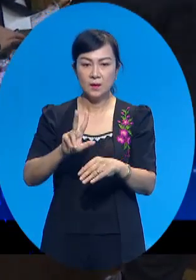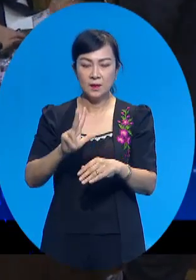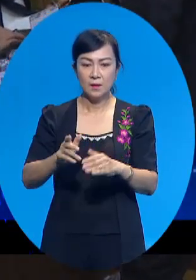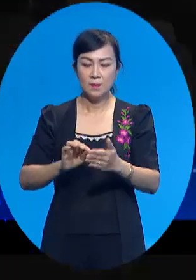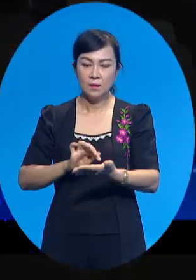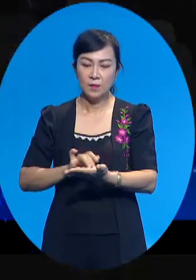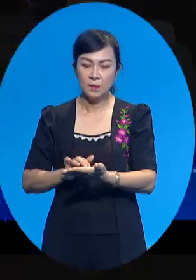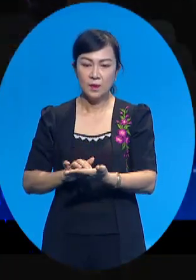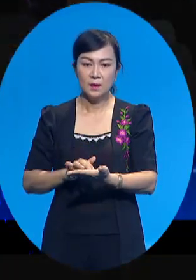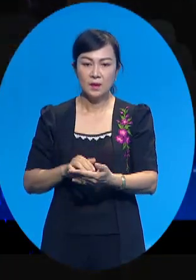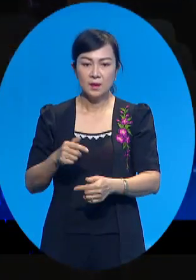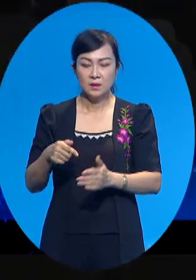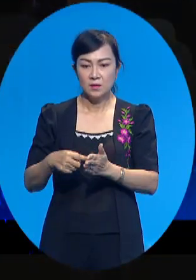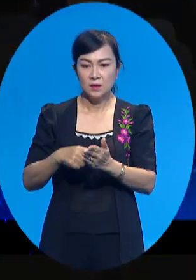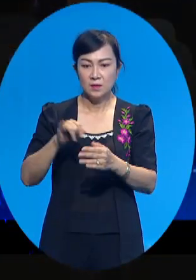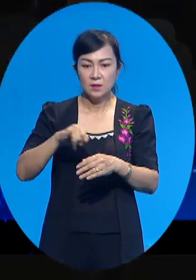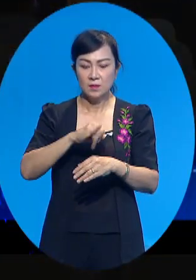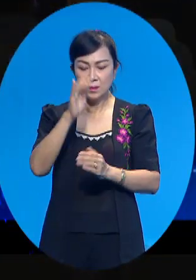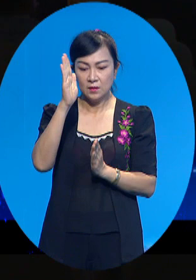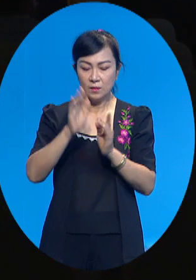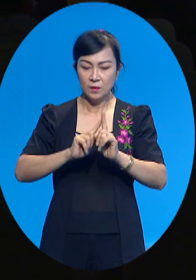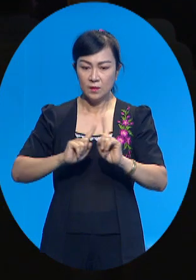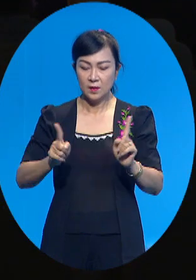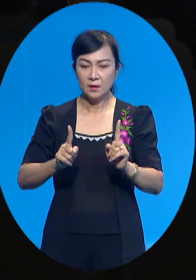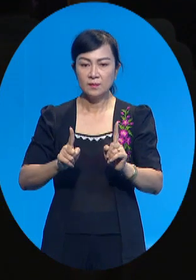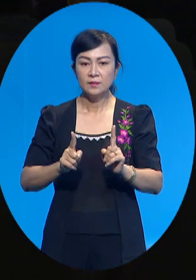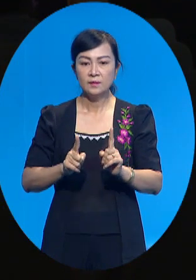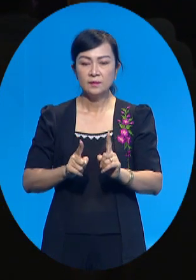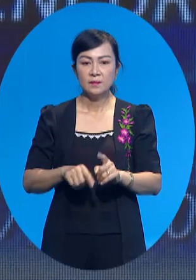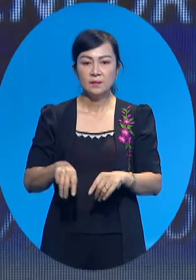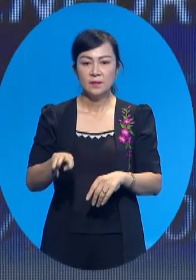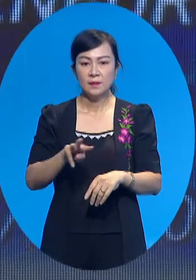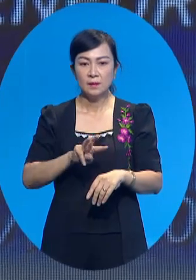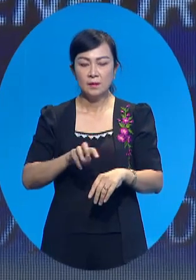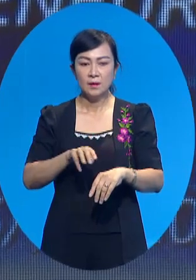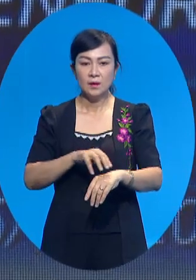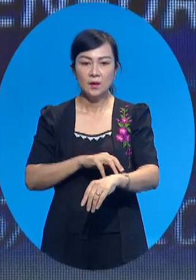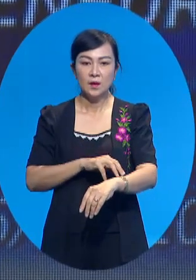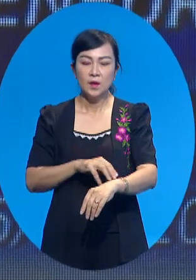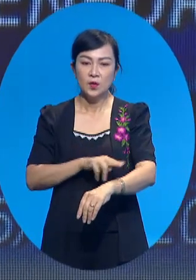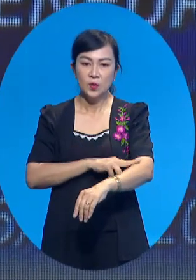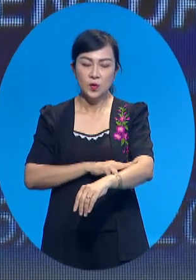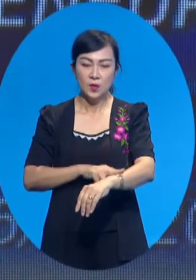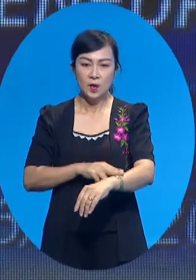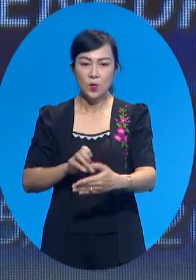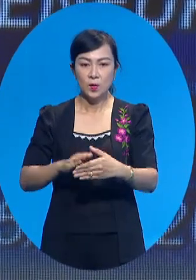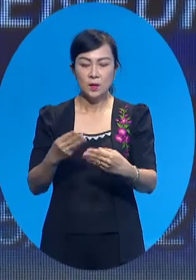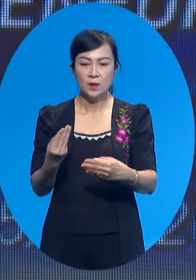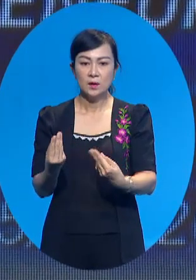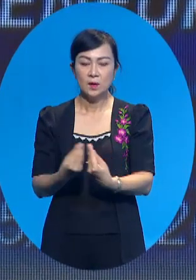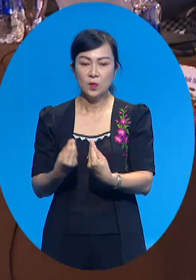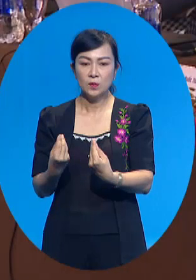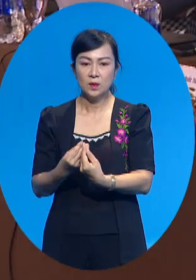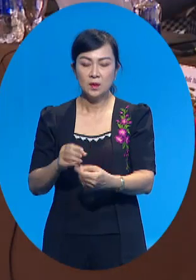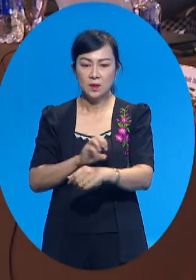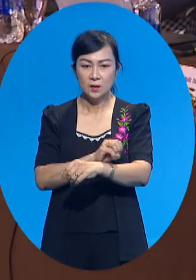công nghệ và cuộc thi khởi nghiệp từ các tỉnh, thành phố. Đồng hành cùng cuộc thi là hơn 300 chuyên gia, đối tác, quỹ đầu tư, các cố vấn công nghệ giàu kinh